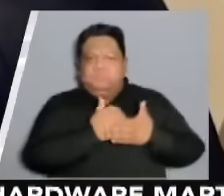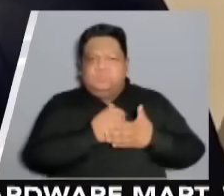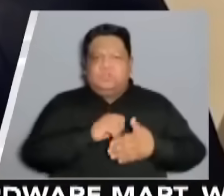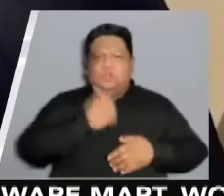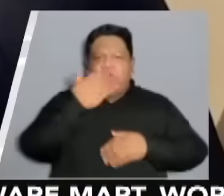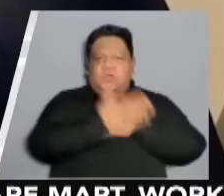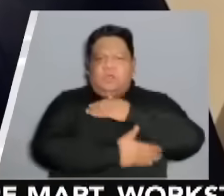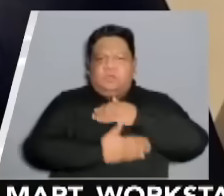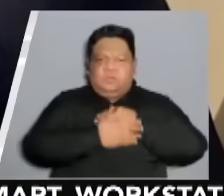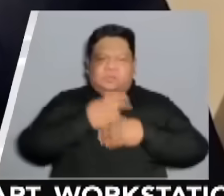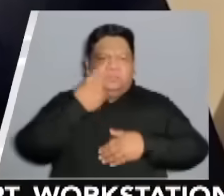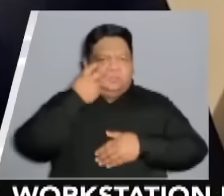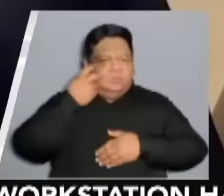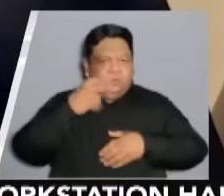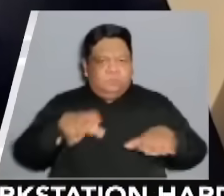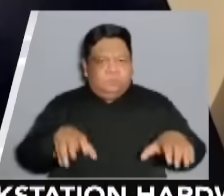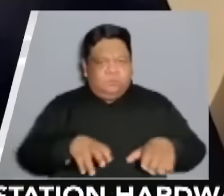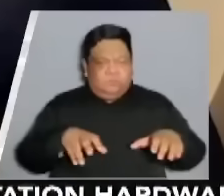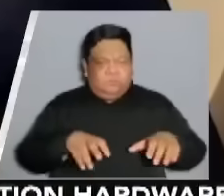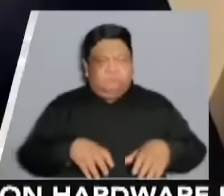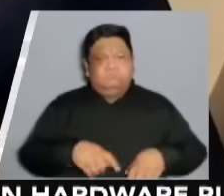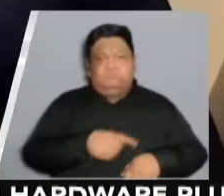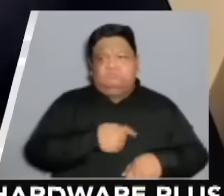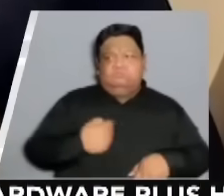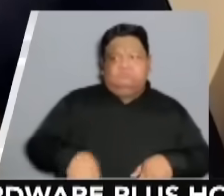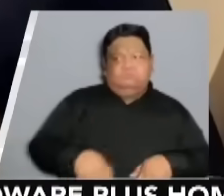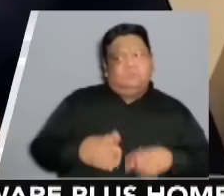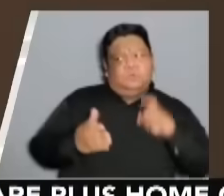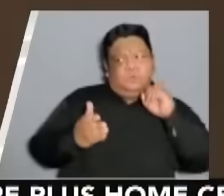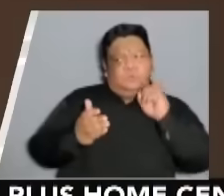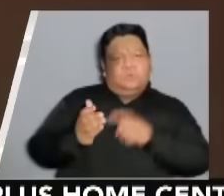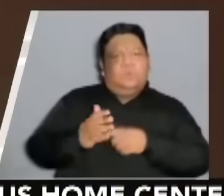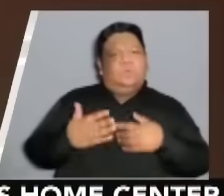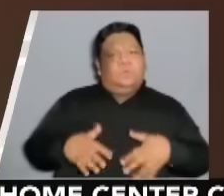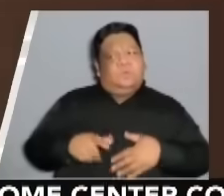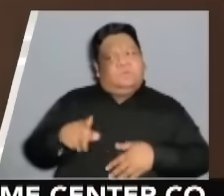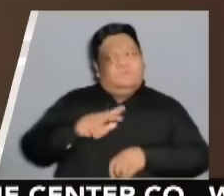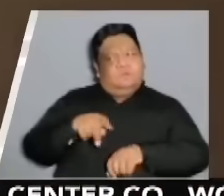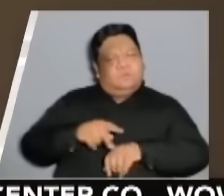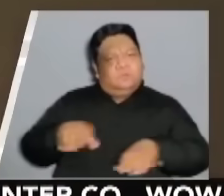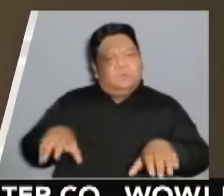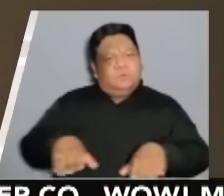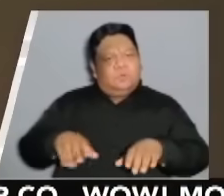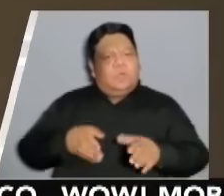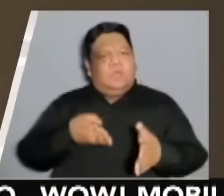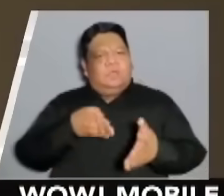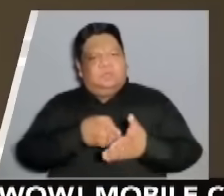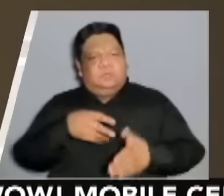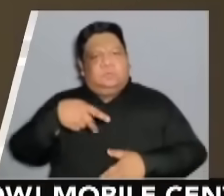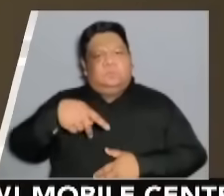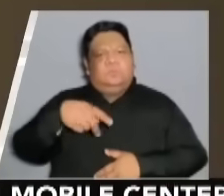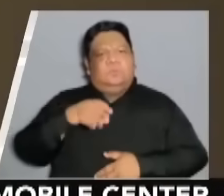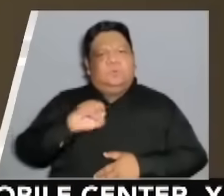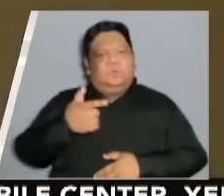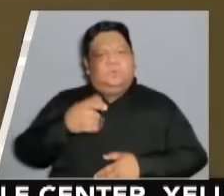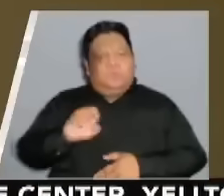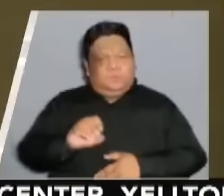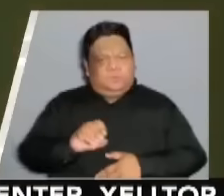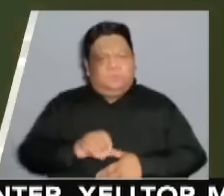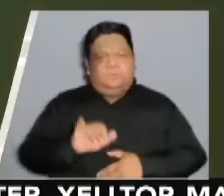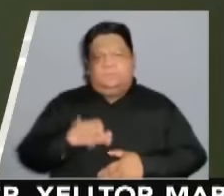ng Pilipinas kontra sa illegal na offshore gambling o pogo. Para sa GMA Integrated News, Chino Gaston